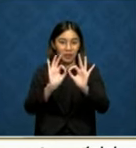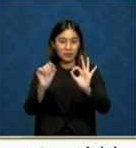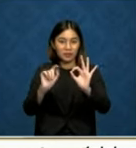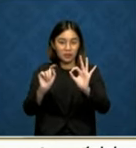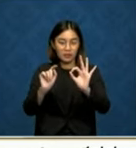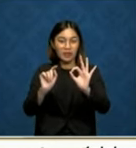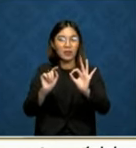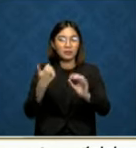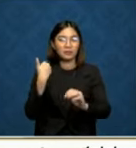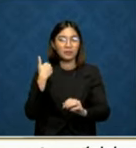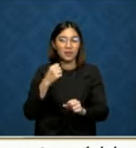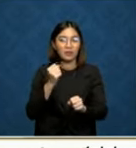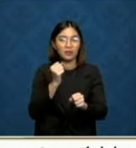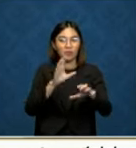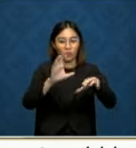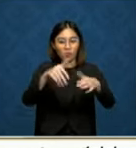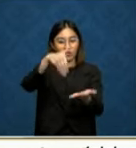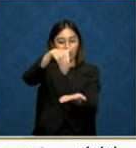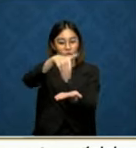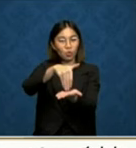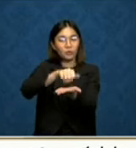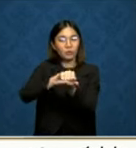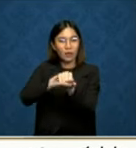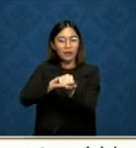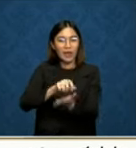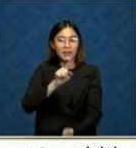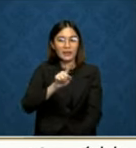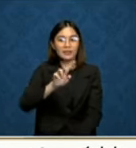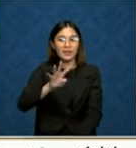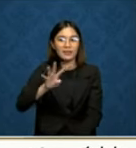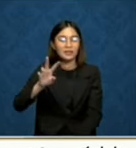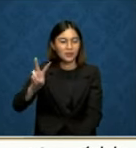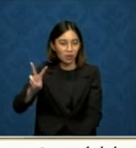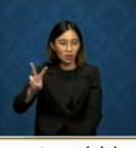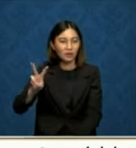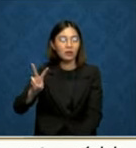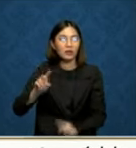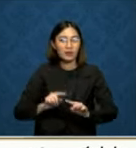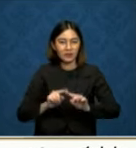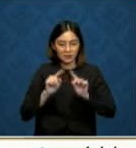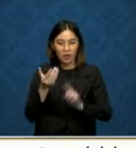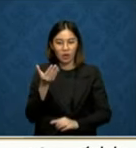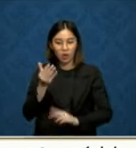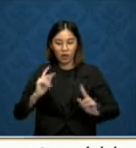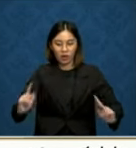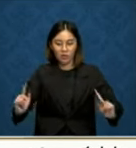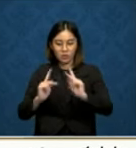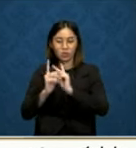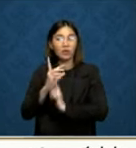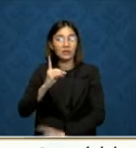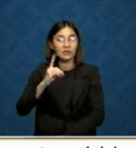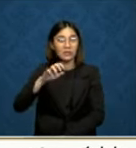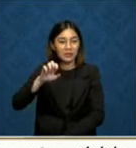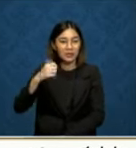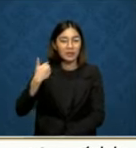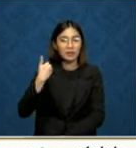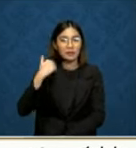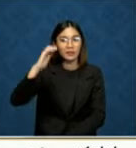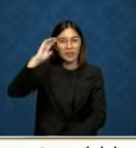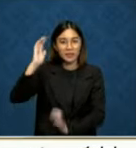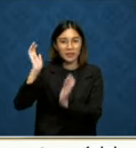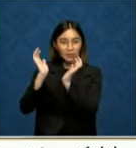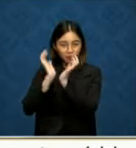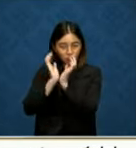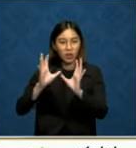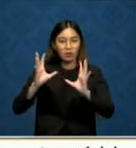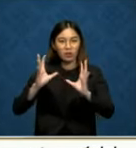ีหน่วย One Stop Service 1442แต่ยงไก็ตองขอให้กสง DE มีตำรวจรับ